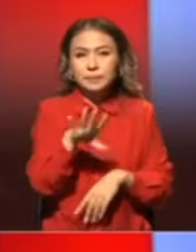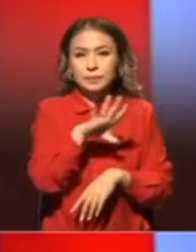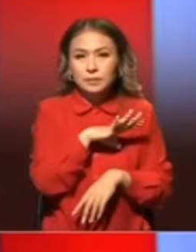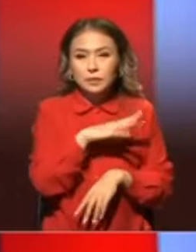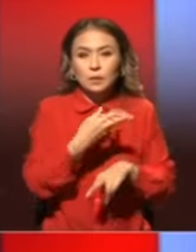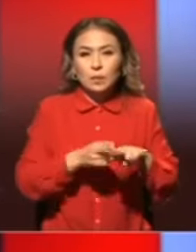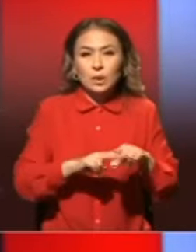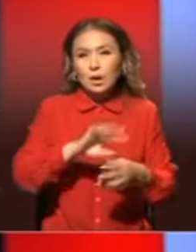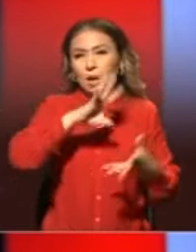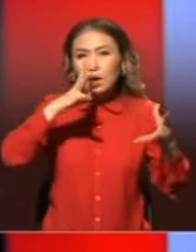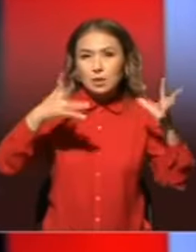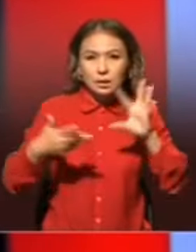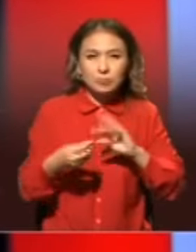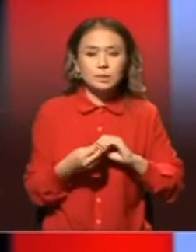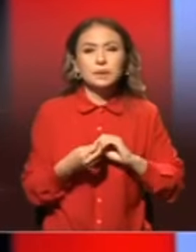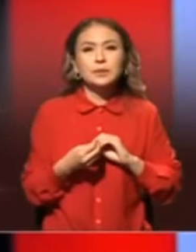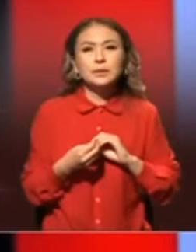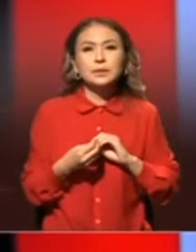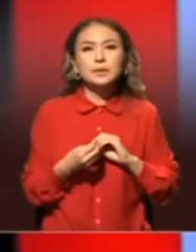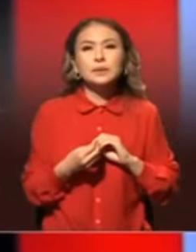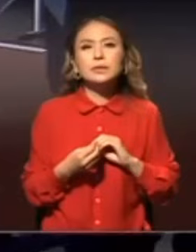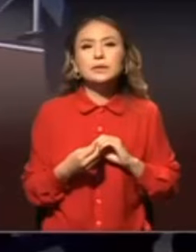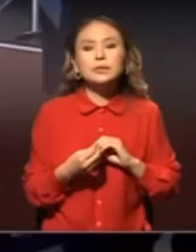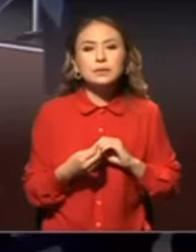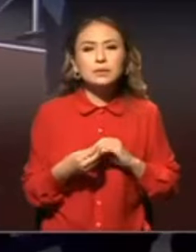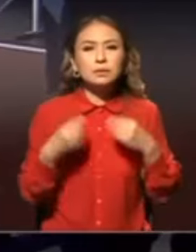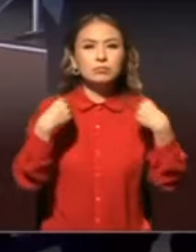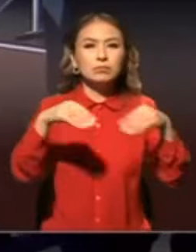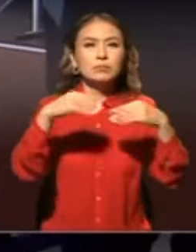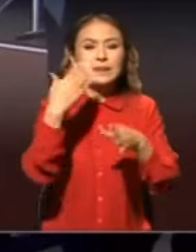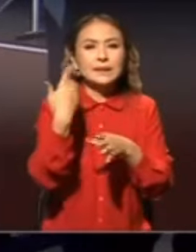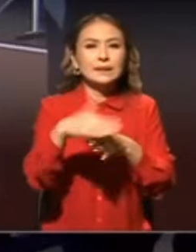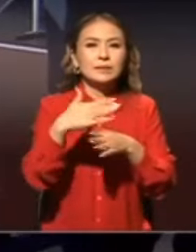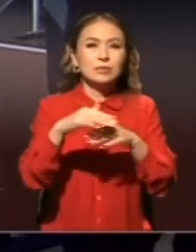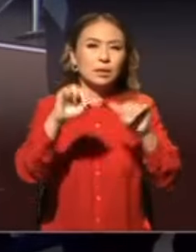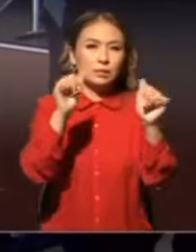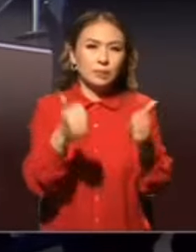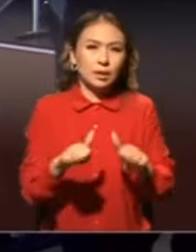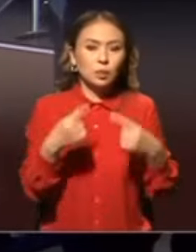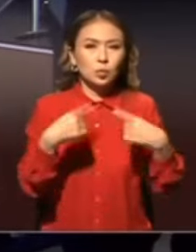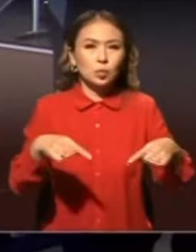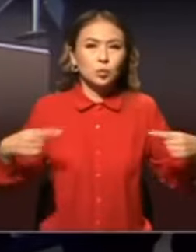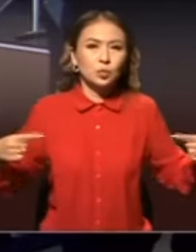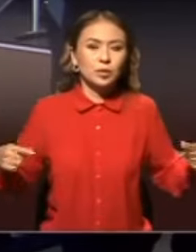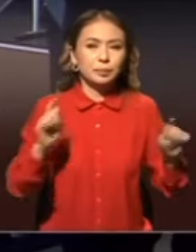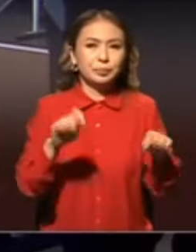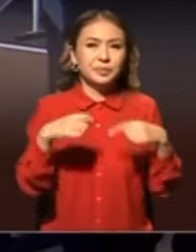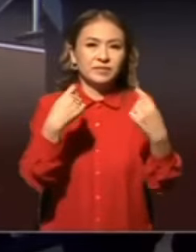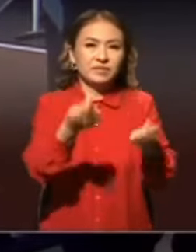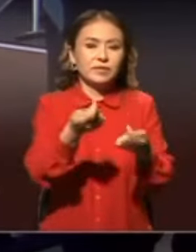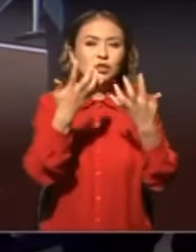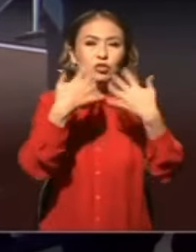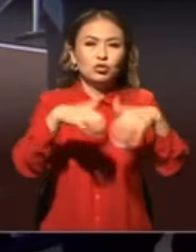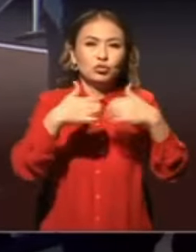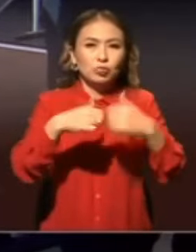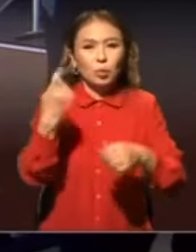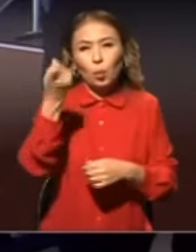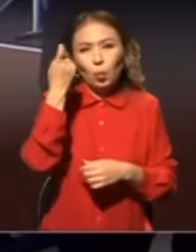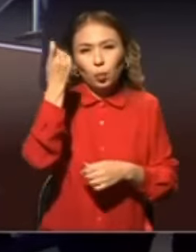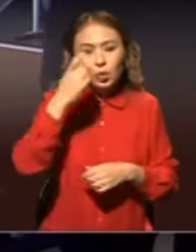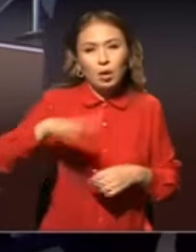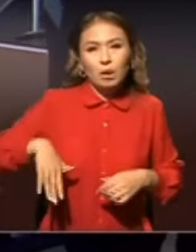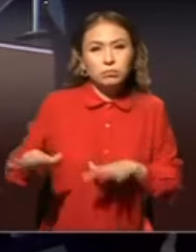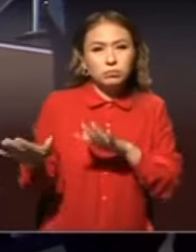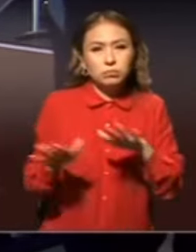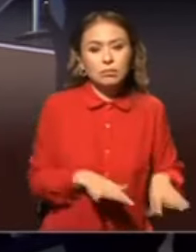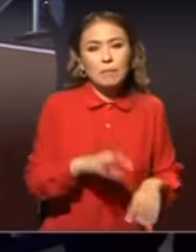Сонда айналып келген кезде жаңағы біздің аграрлық несие корпорациясы бар, басқасы бар, берген саны шаруа қожалықтардың, одан